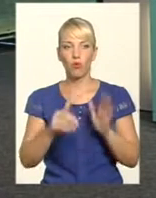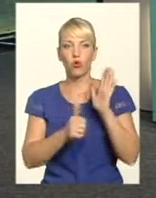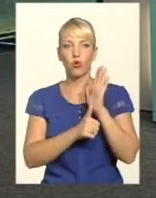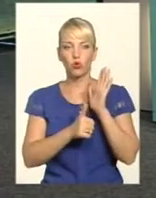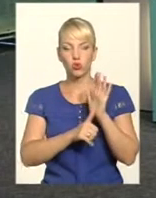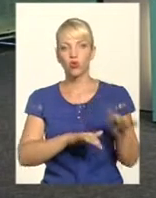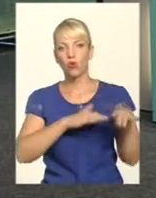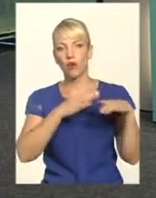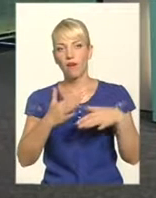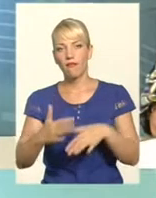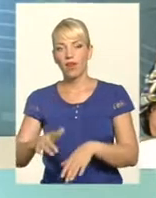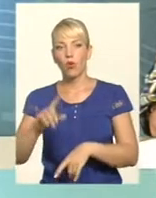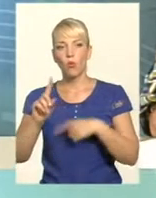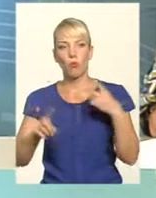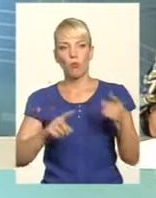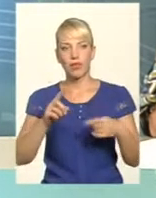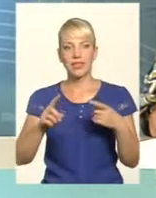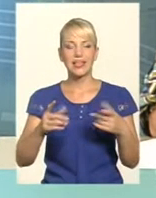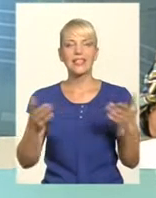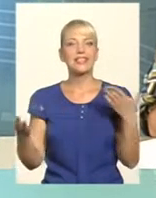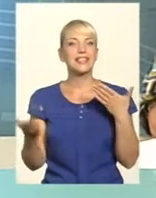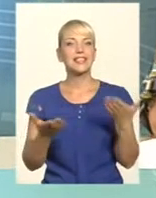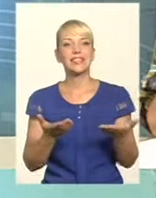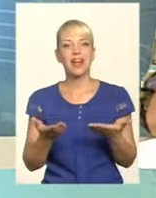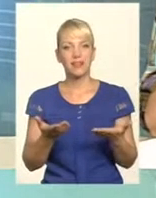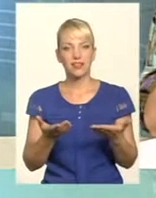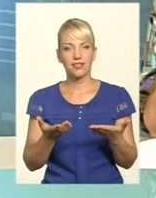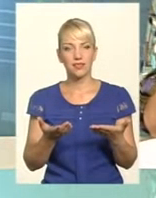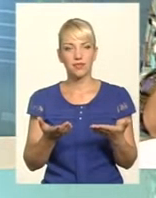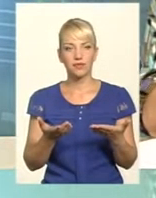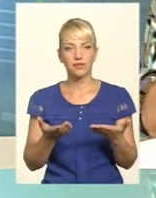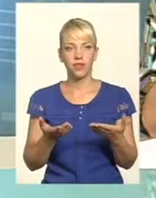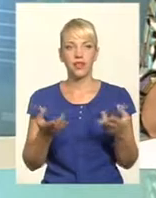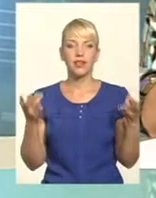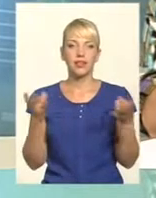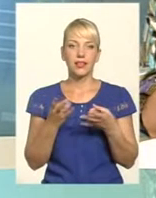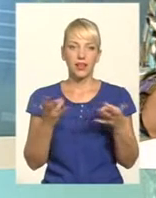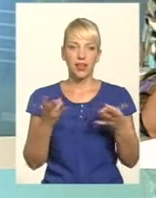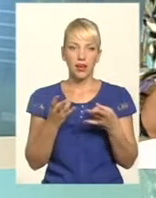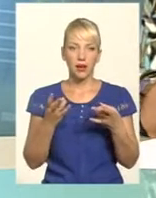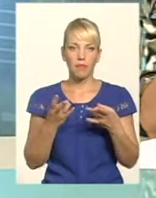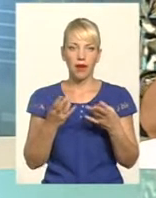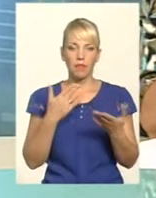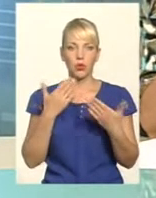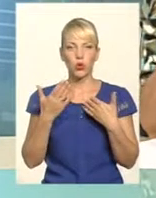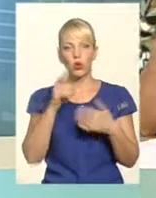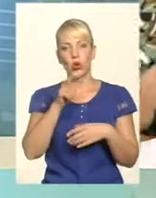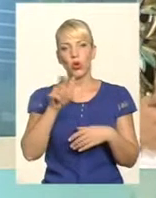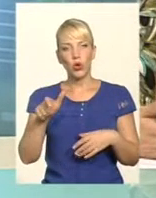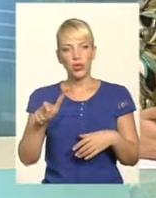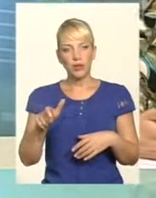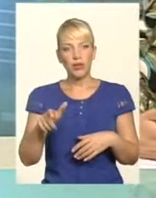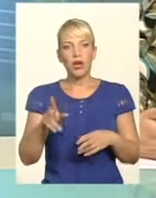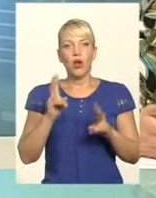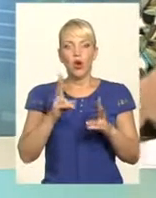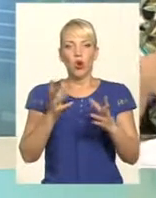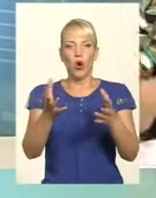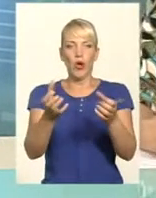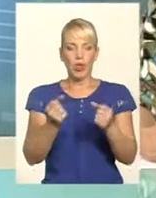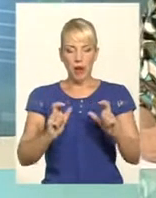хвилю мобілізації, яким чином варто до неї підходити людям, які отримали